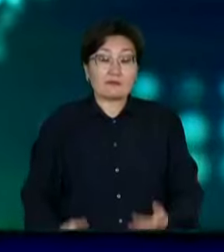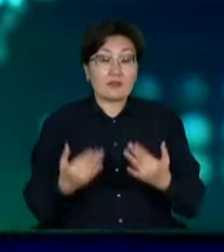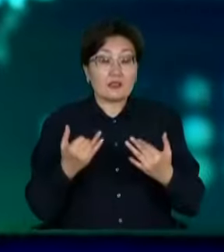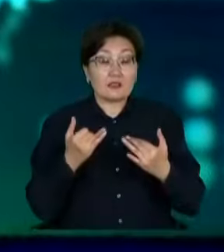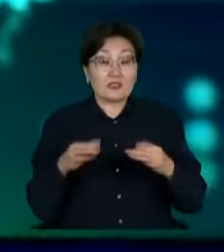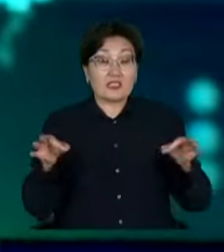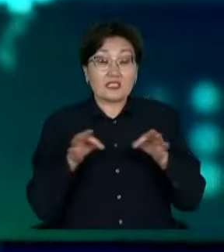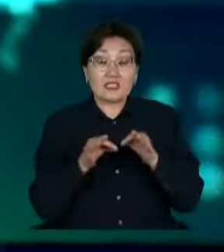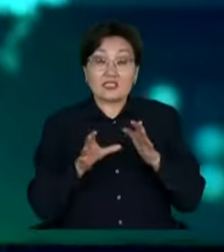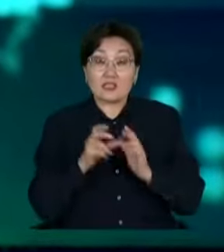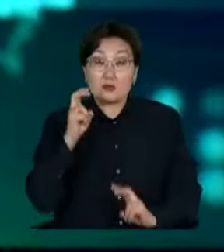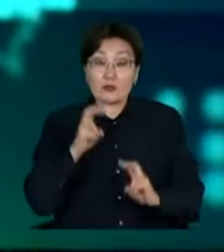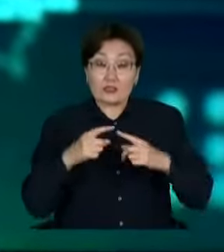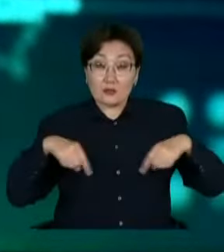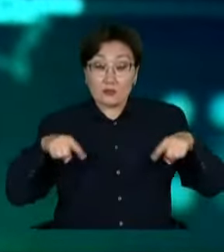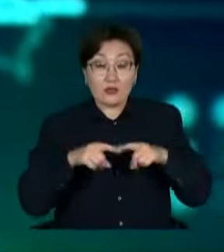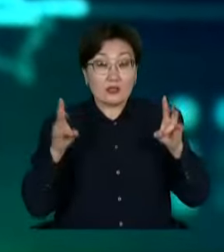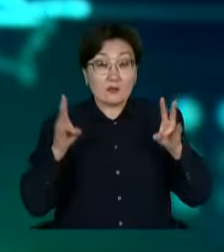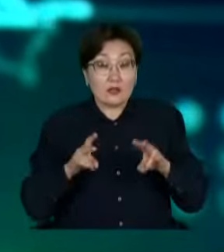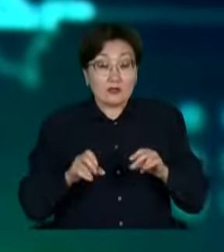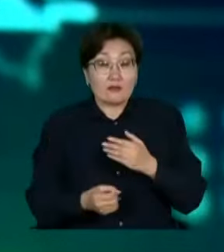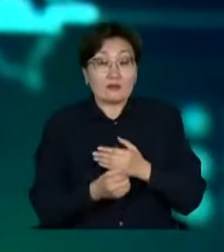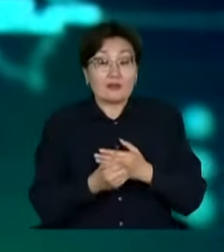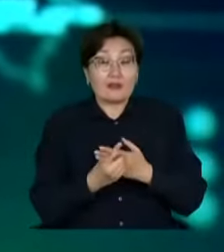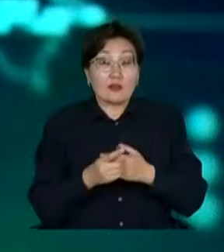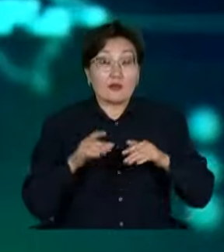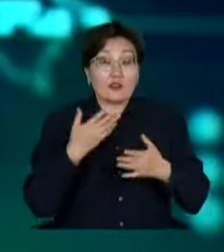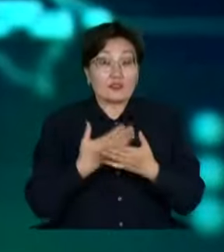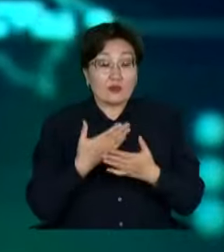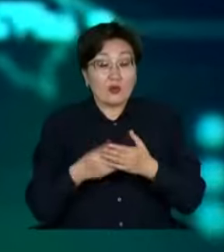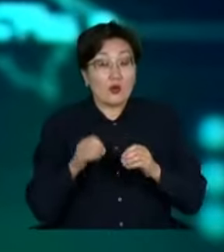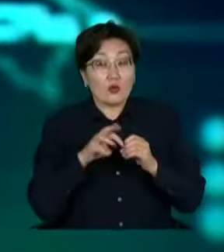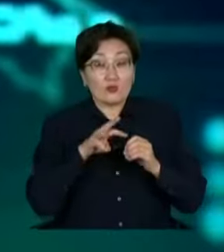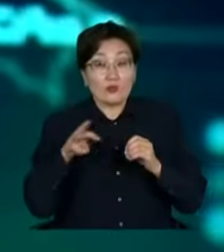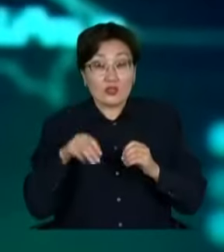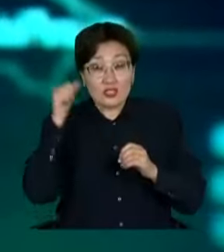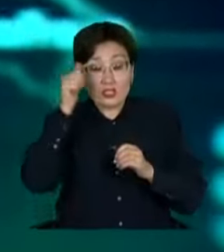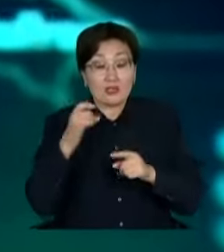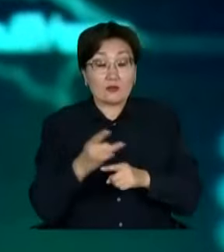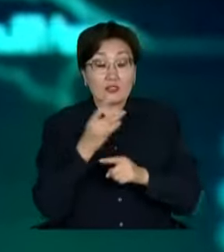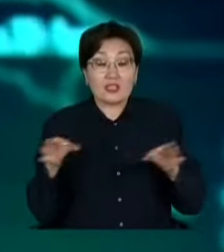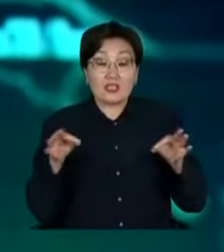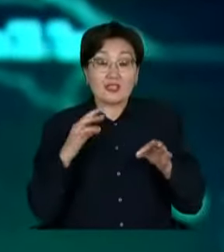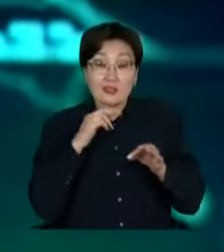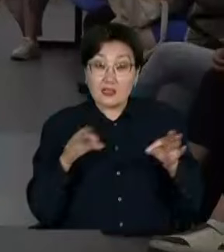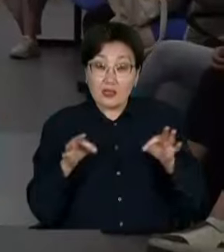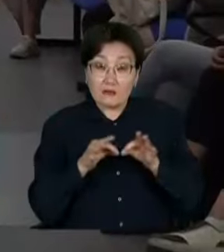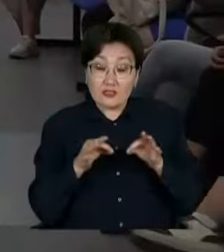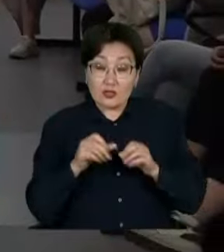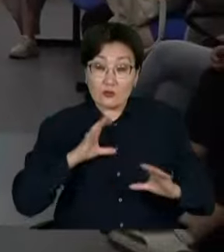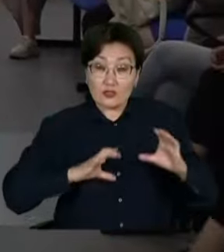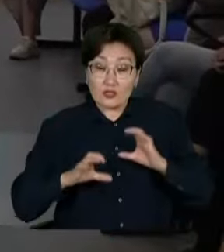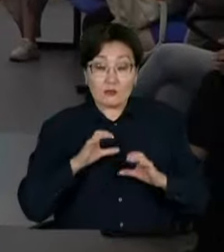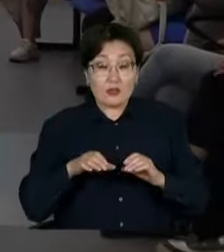Қазіргі атом электр станцияларында апат болу ықтималдығы 10 миллион жылда біреу ғана. Ядролық физика институтының қызметкерлері